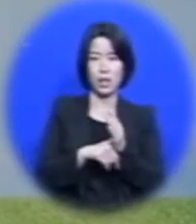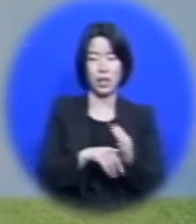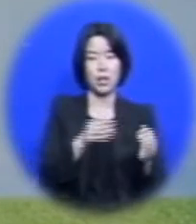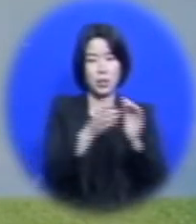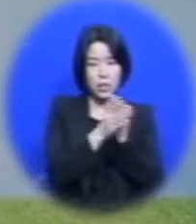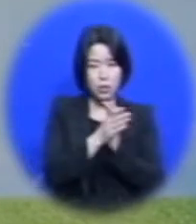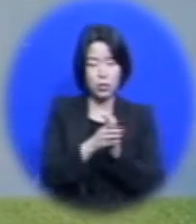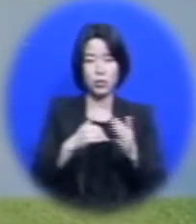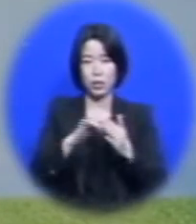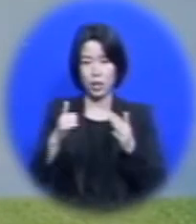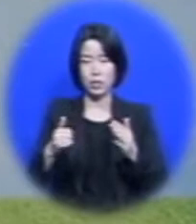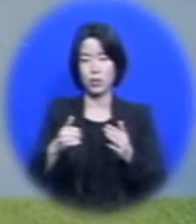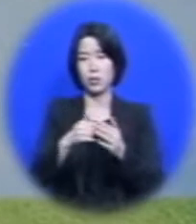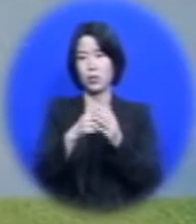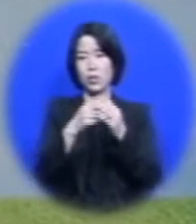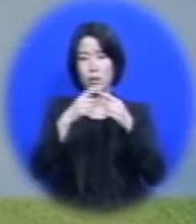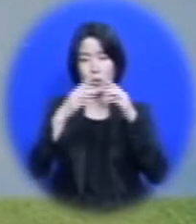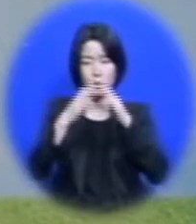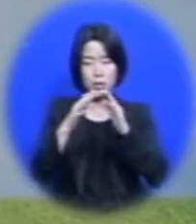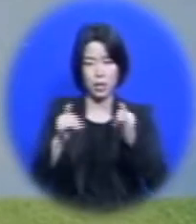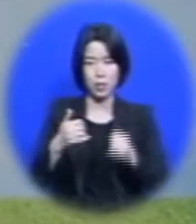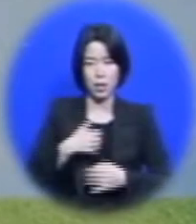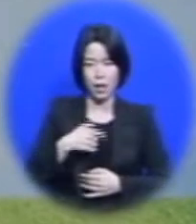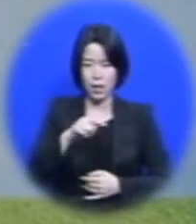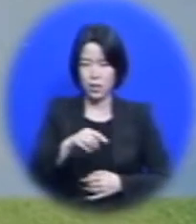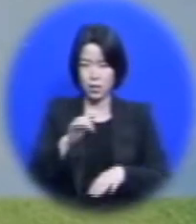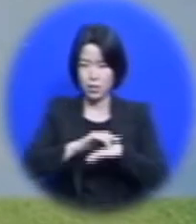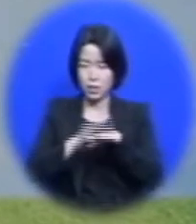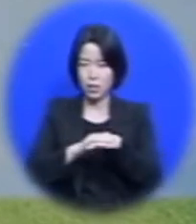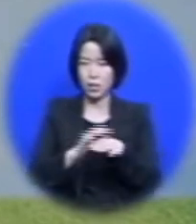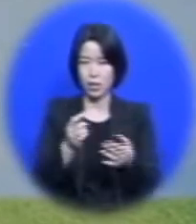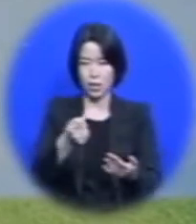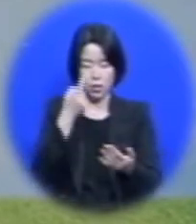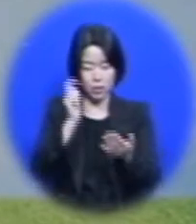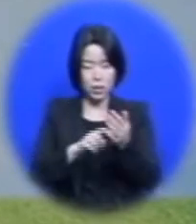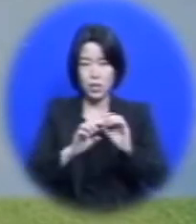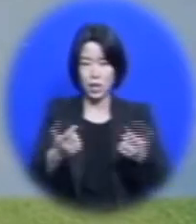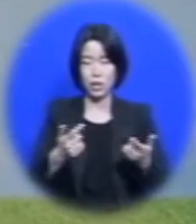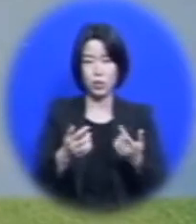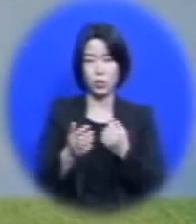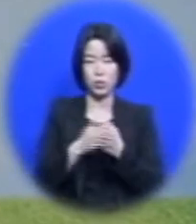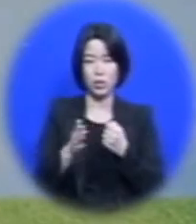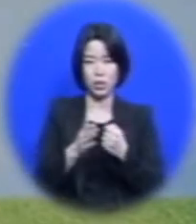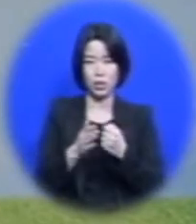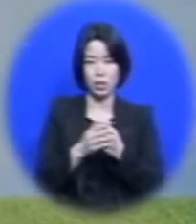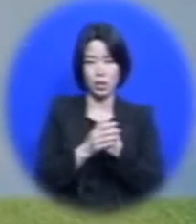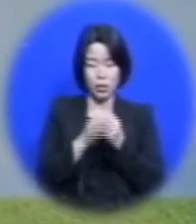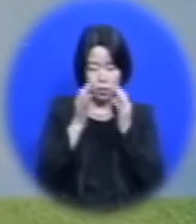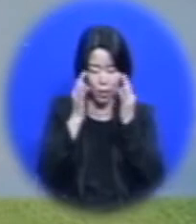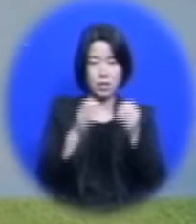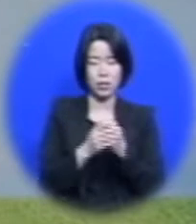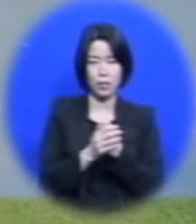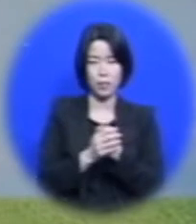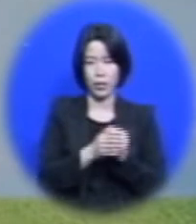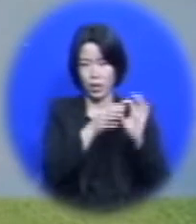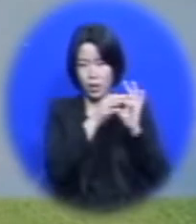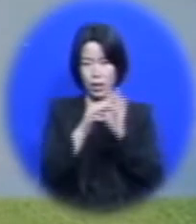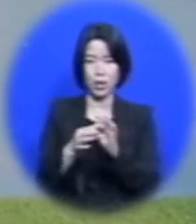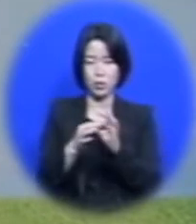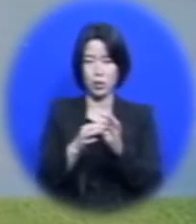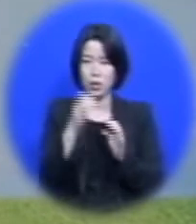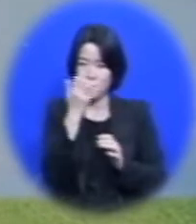어른들에게 나의 이런 성향을 들키지 않으려고 전전긍긍했다. 계속해서 음란물을 탐닉하기 위해서는 그